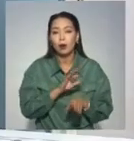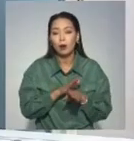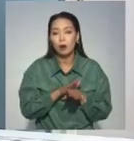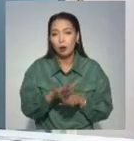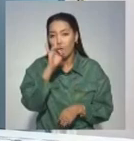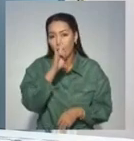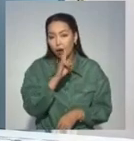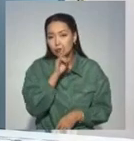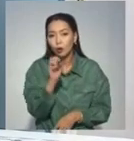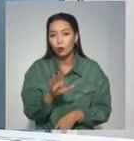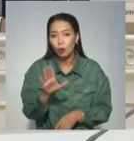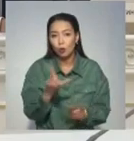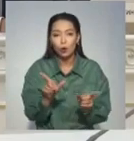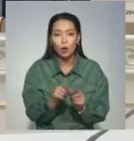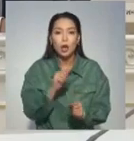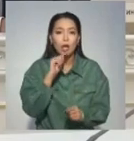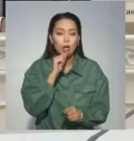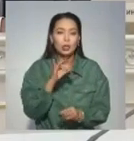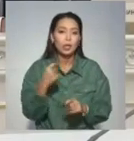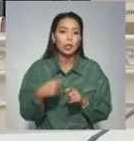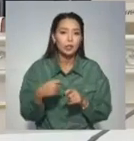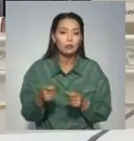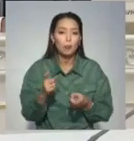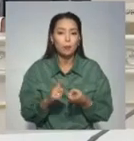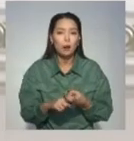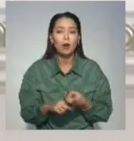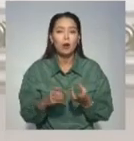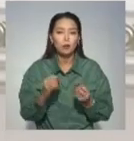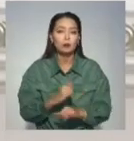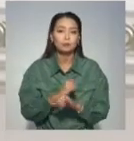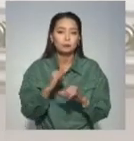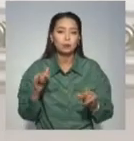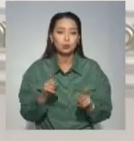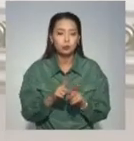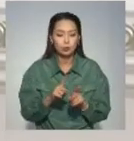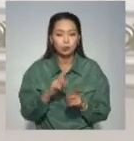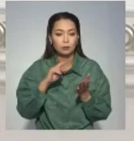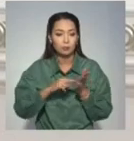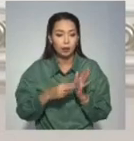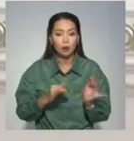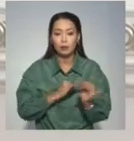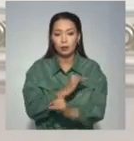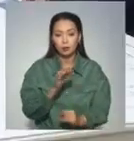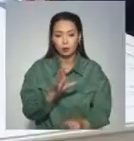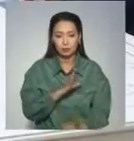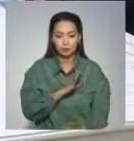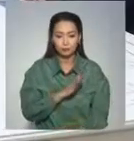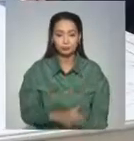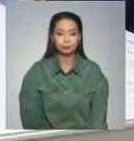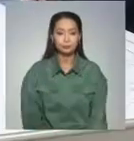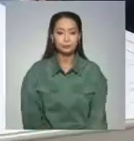мен Еуропалық одақ арасындағы экономикалық және инвестициялық байланыстарды одан әрі нығайту перспективалары талқыланды.